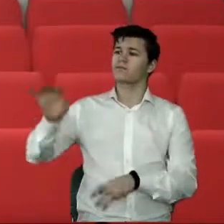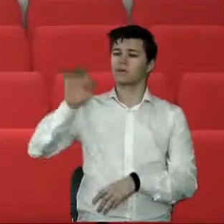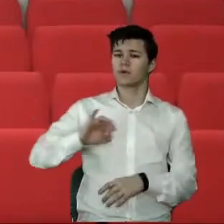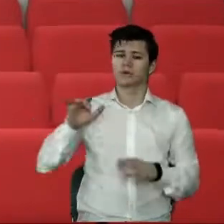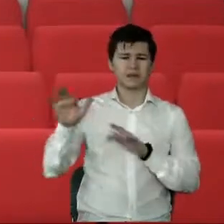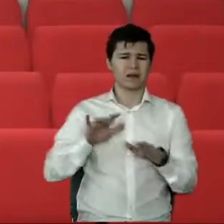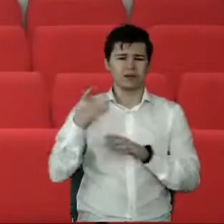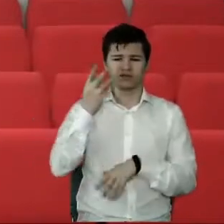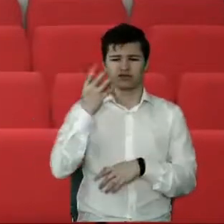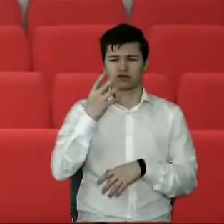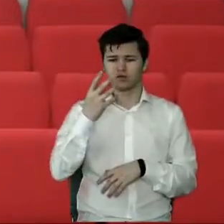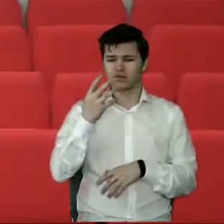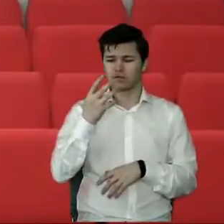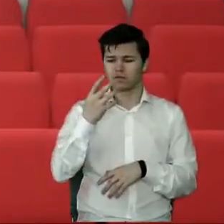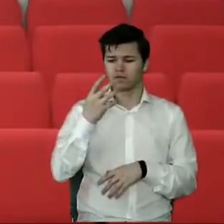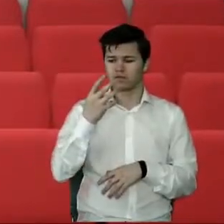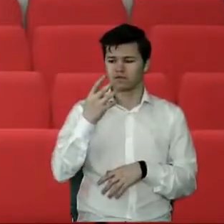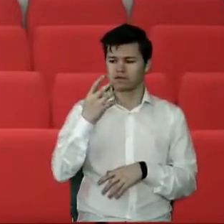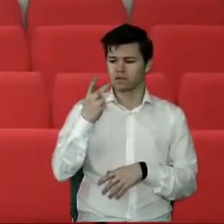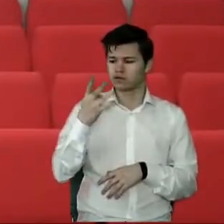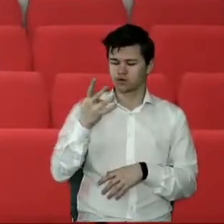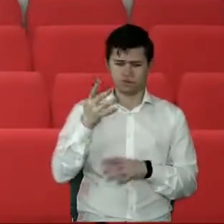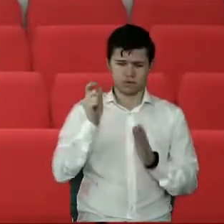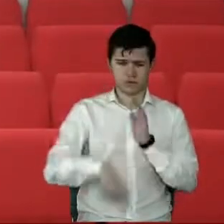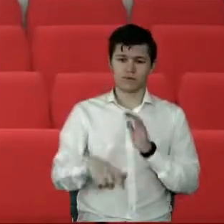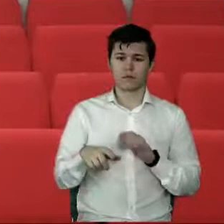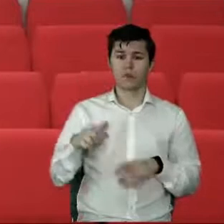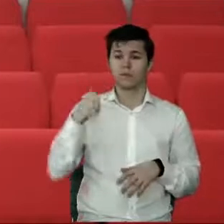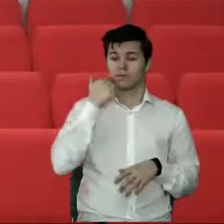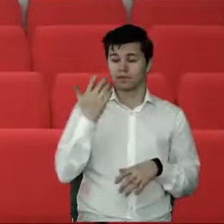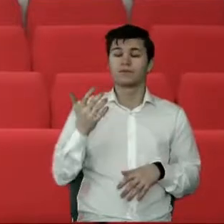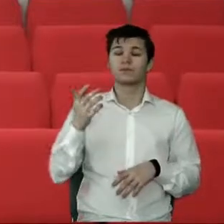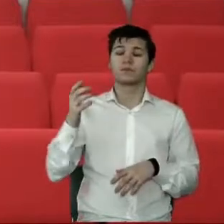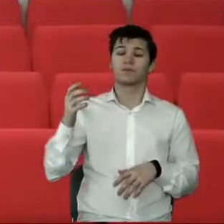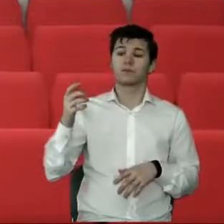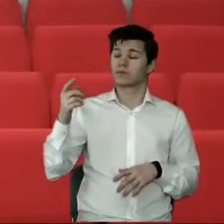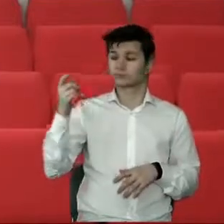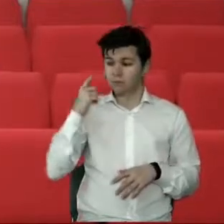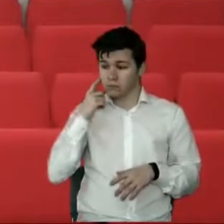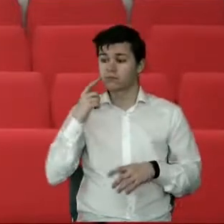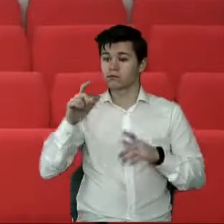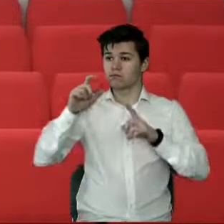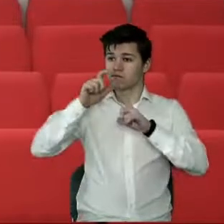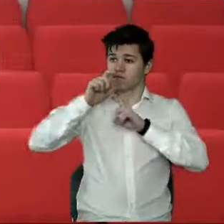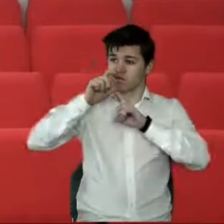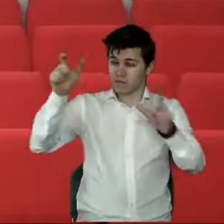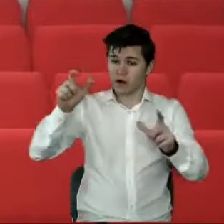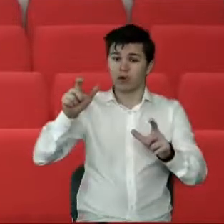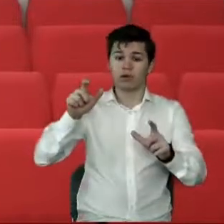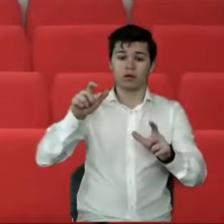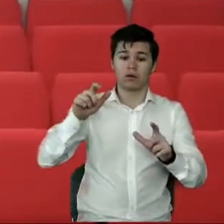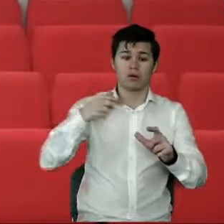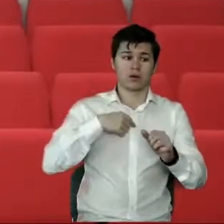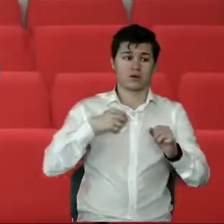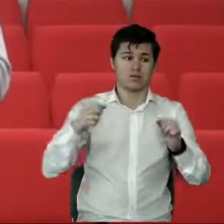Деяния 4 глава, 24 стих и 31. «Они же, выслушав единодушно, возвысили голос к Богу». И 31. «И по